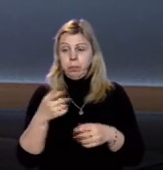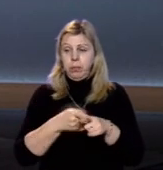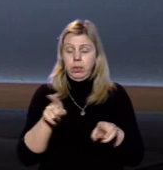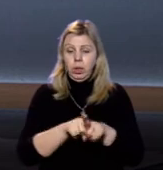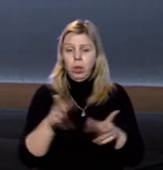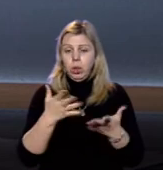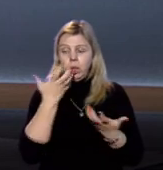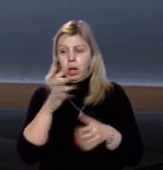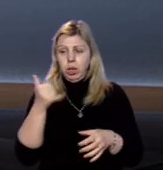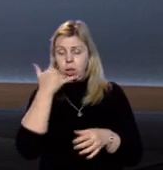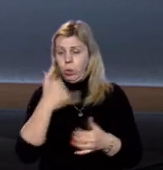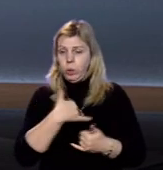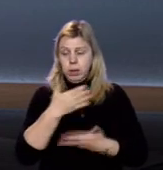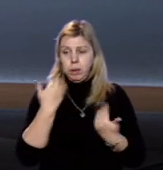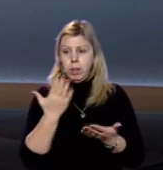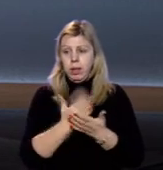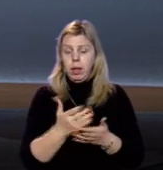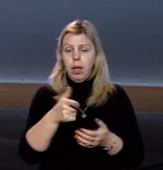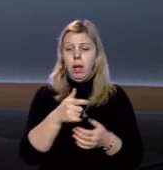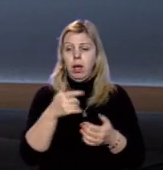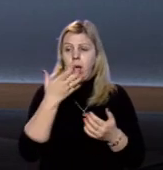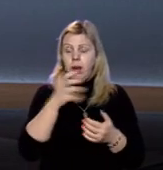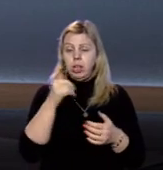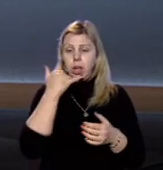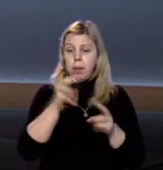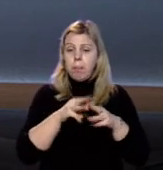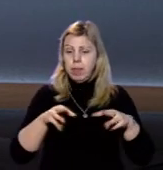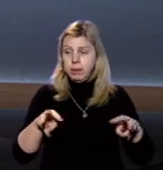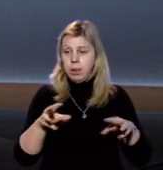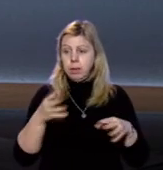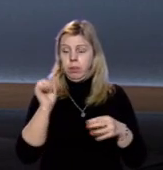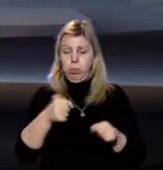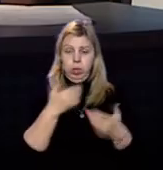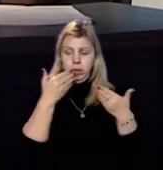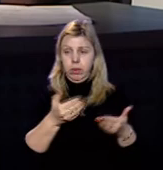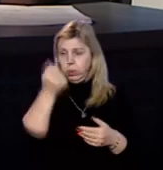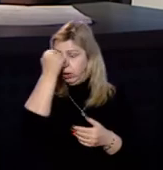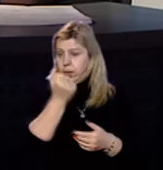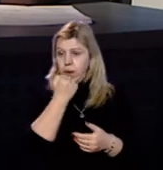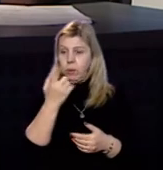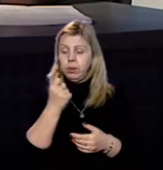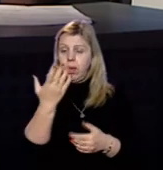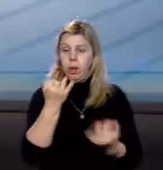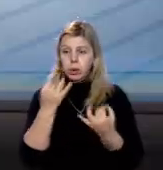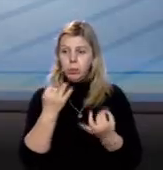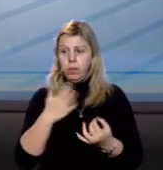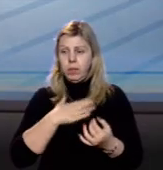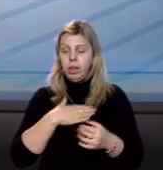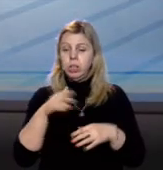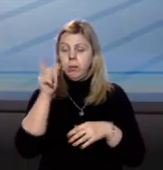визначеної якоїсь гарячої лінії в нас немає. Є урядова гаряча лінія і гаряча лінія міністерства, куди можна звернутися. Дякую, Михайло, вам за розмову.